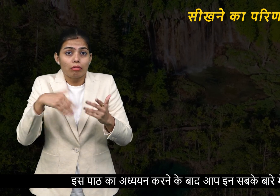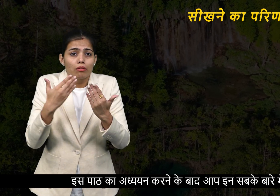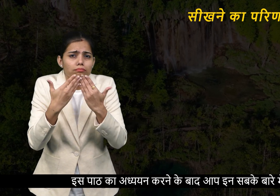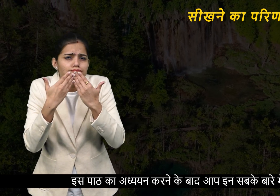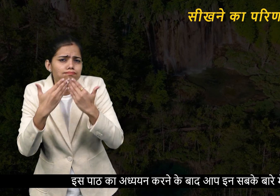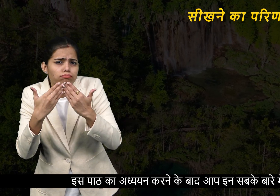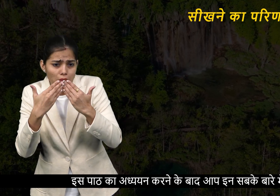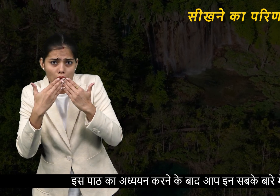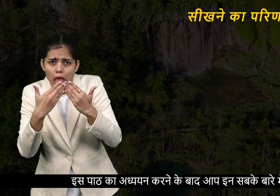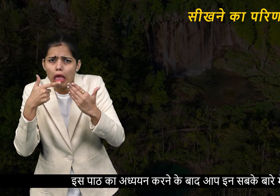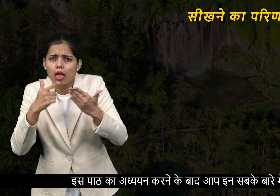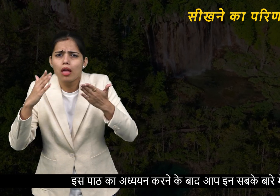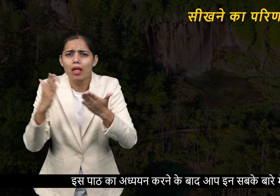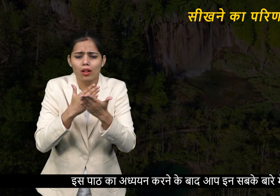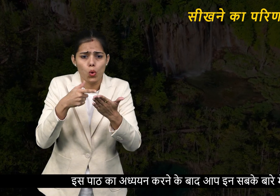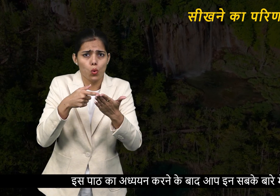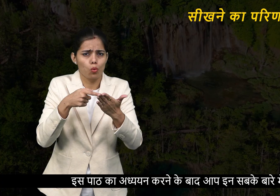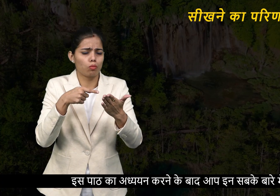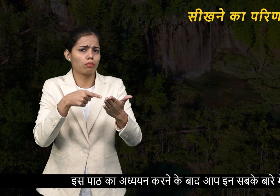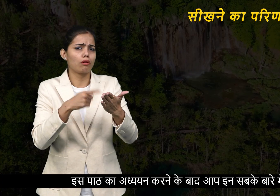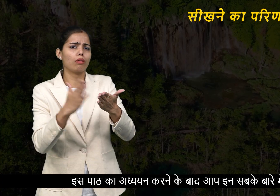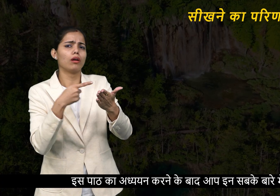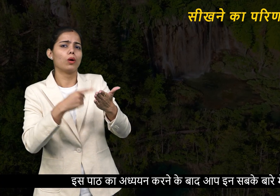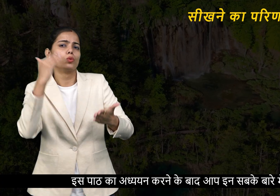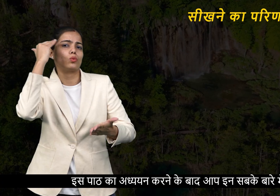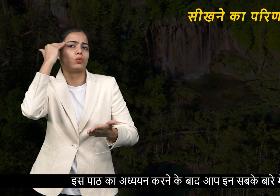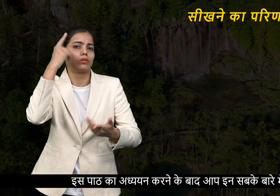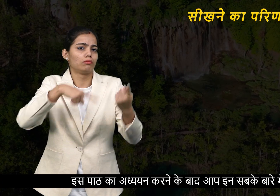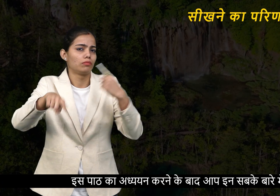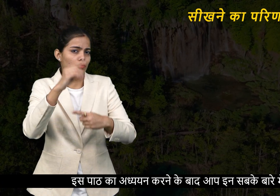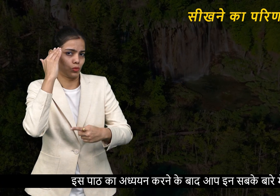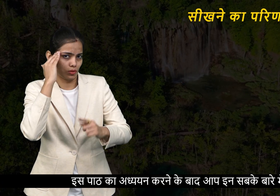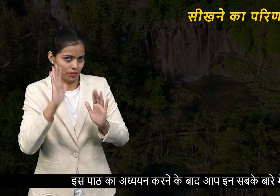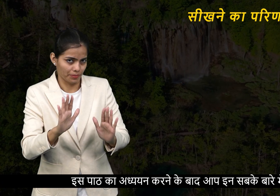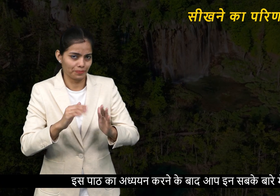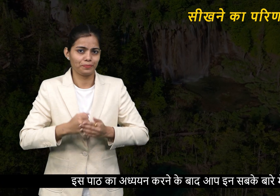इस पाठ का अध्ययन करने के बाद आप इन सब के बारे में जान पाएंगे।